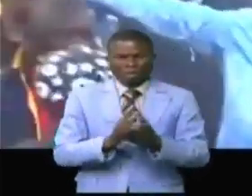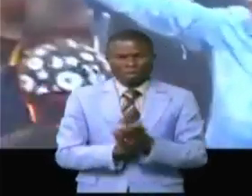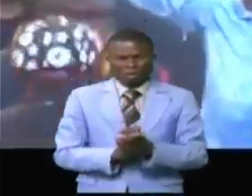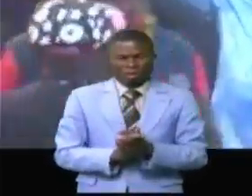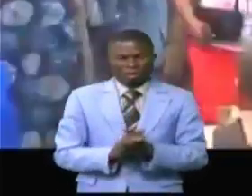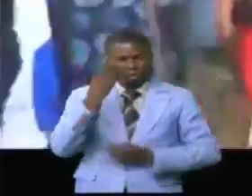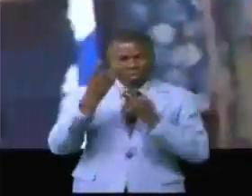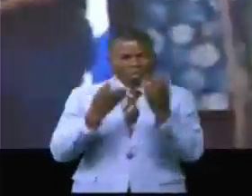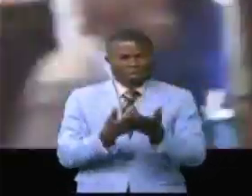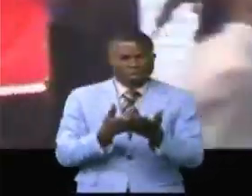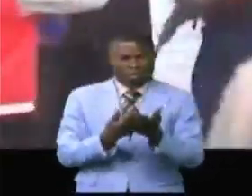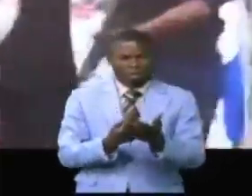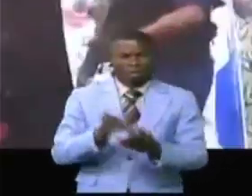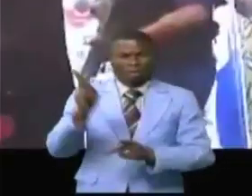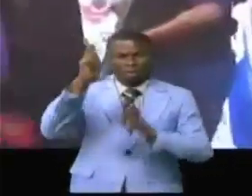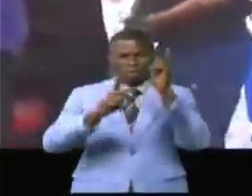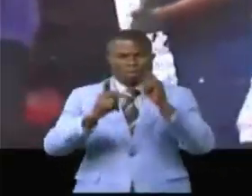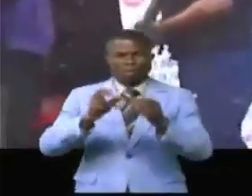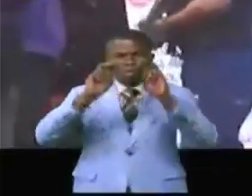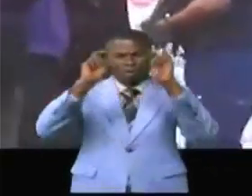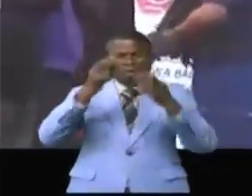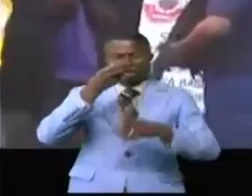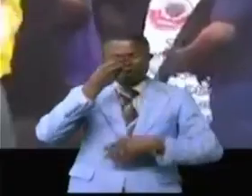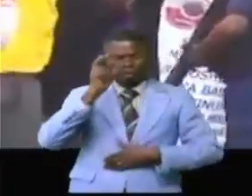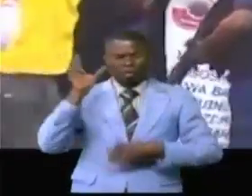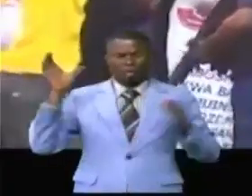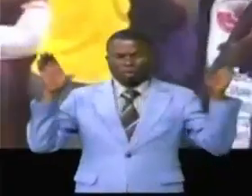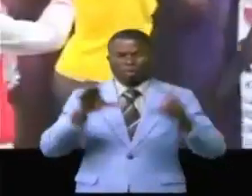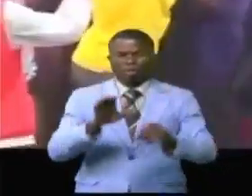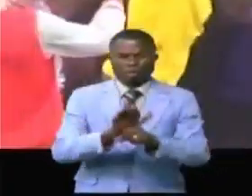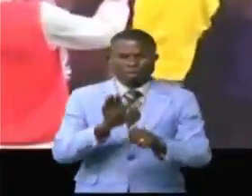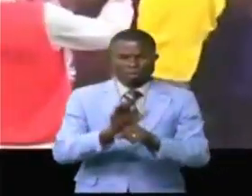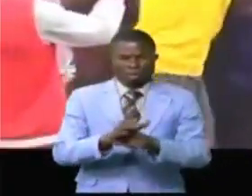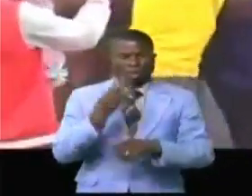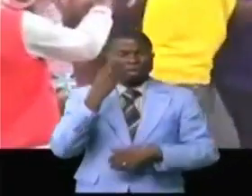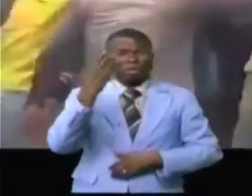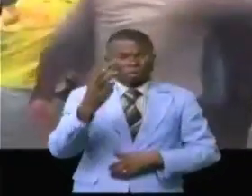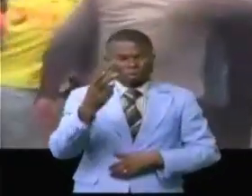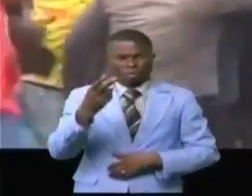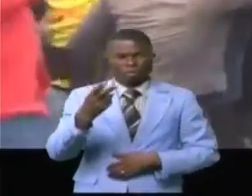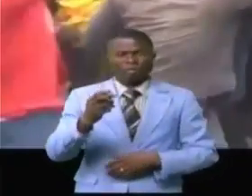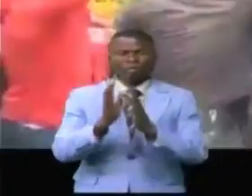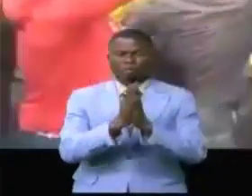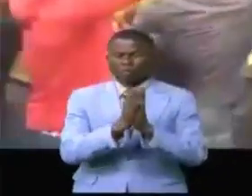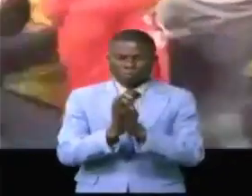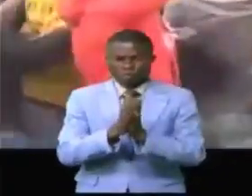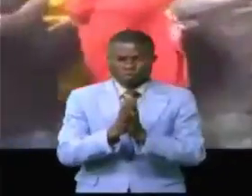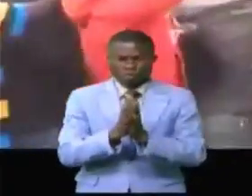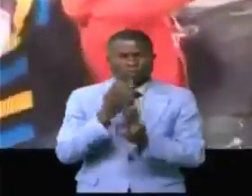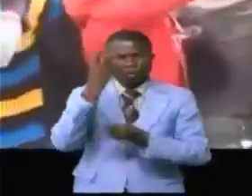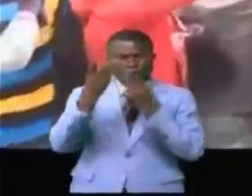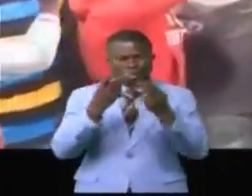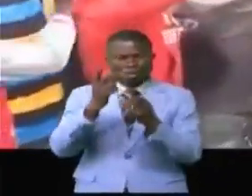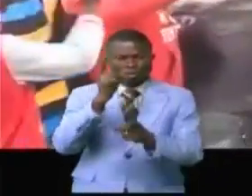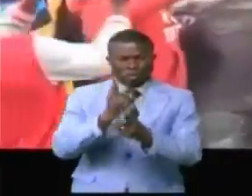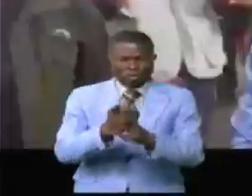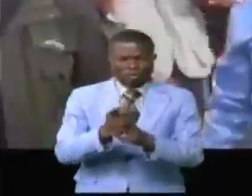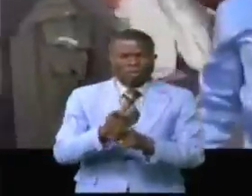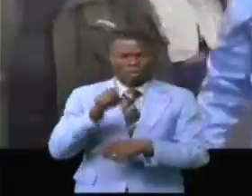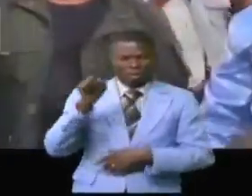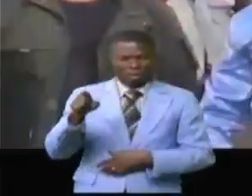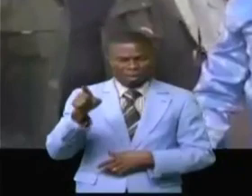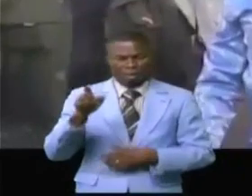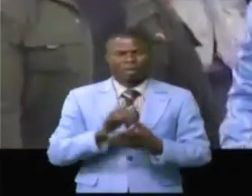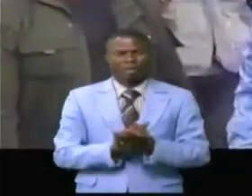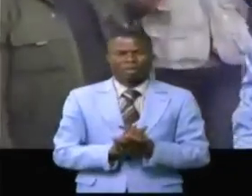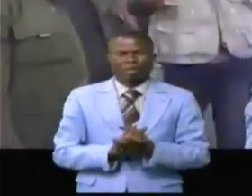visite, la population de Bukavu est venue spontanément voir de leurs propres yeux ses fils du terroir en visite officielle dans ces coins de la